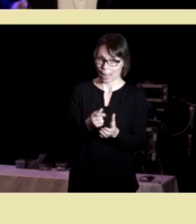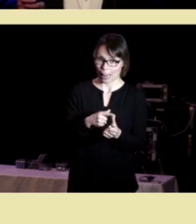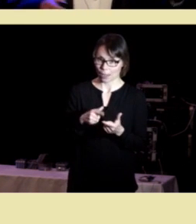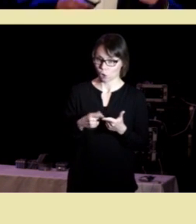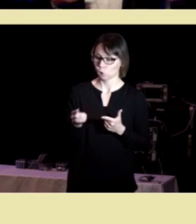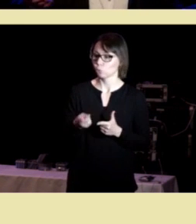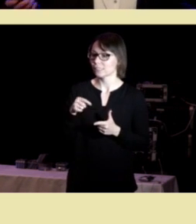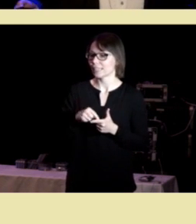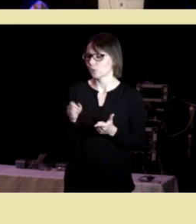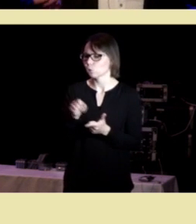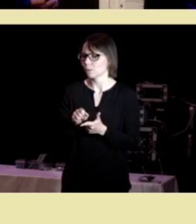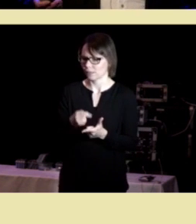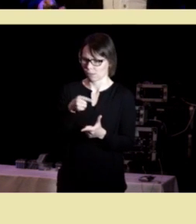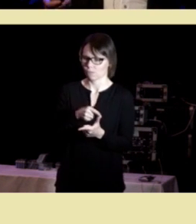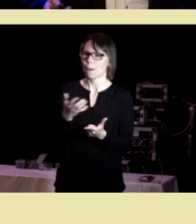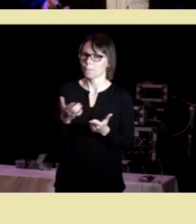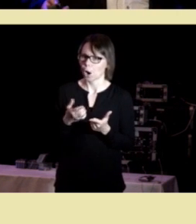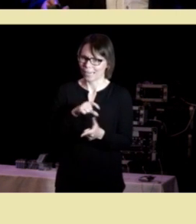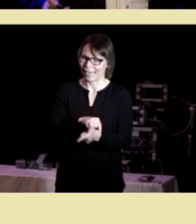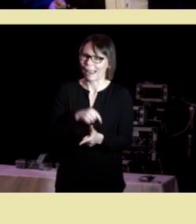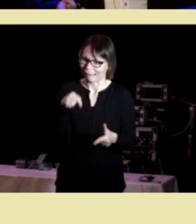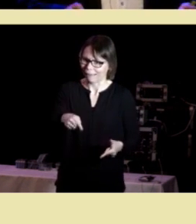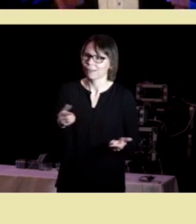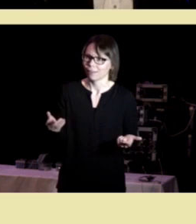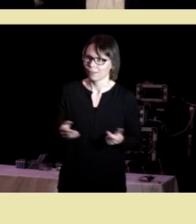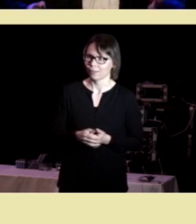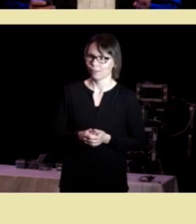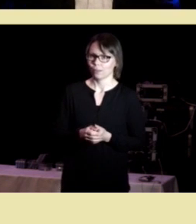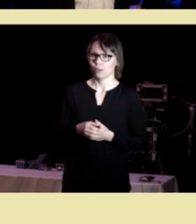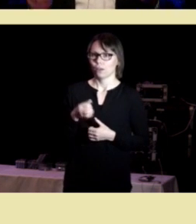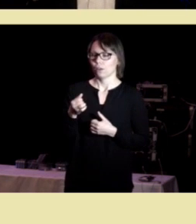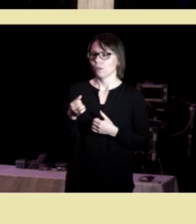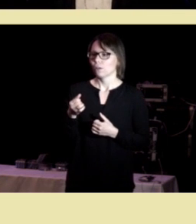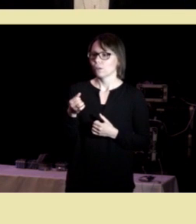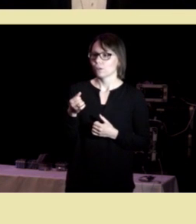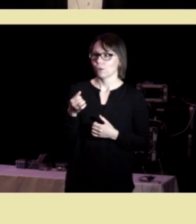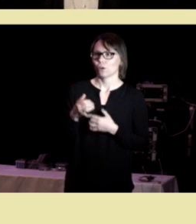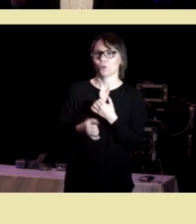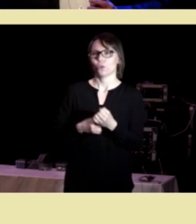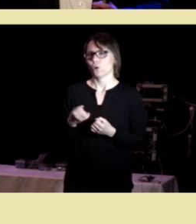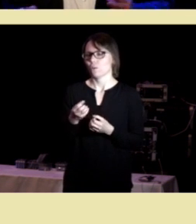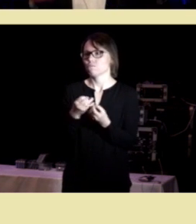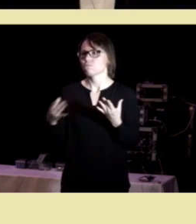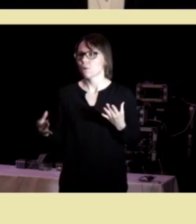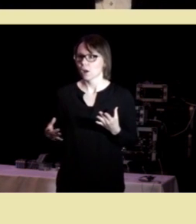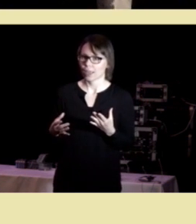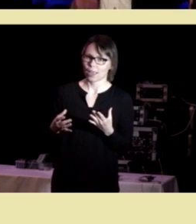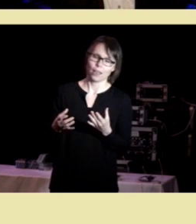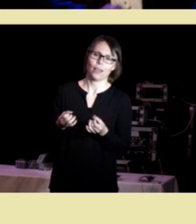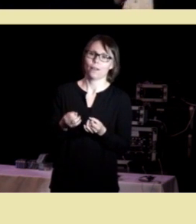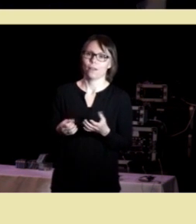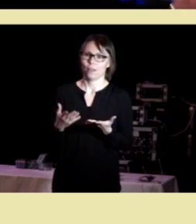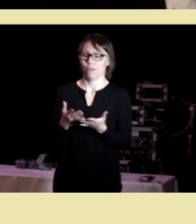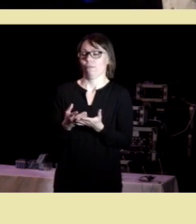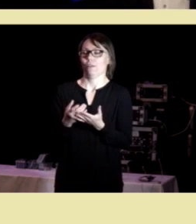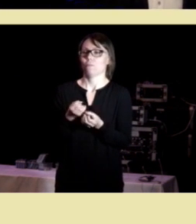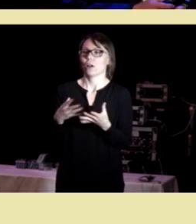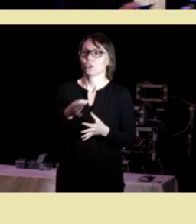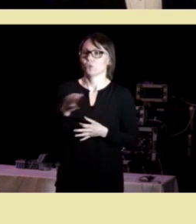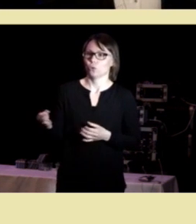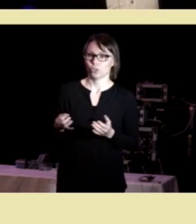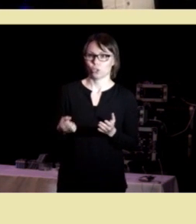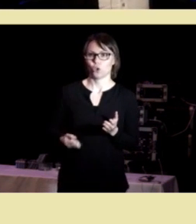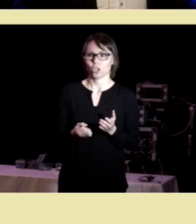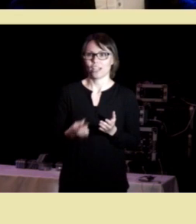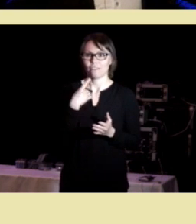personell, og noen steder har vi dokumentert at her mangler det en lege. Hvis du skal gjøre X-1000 ultralyd og sykkeltester og alt